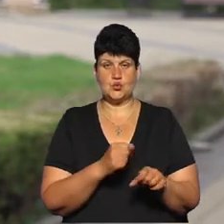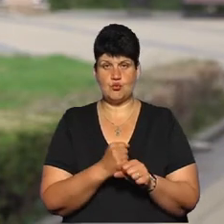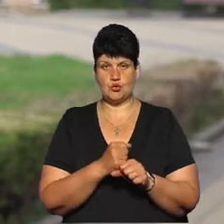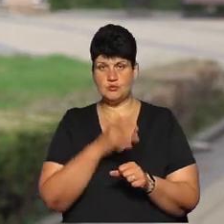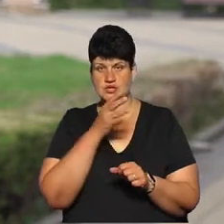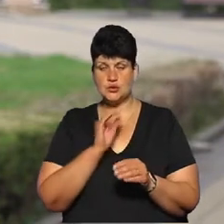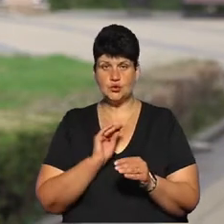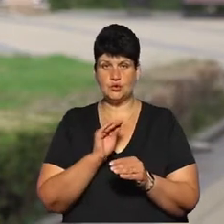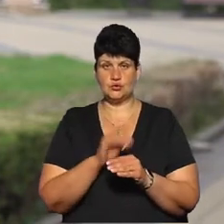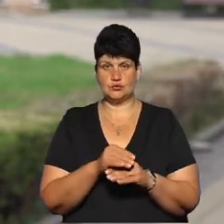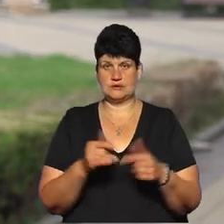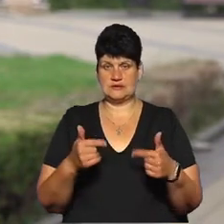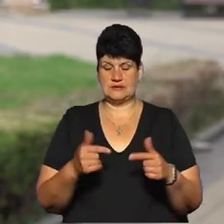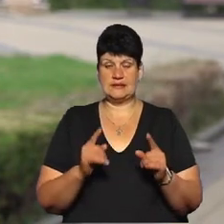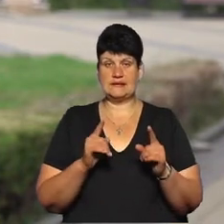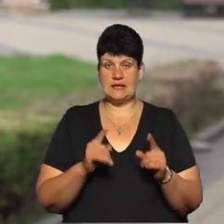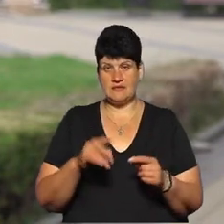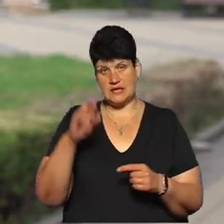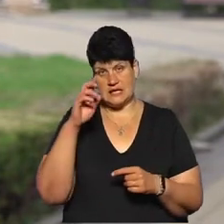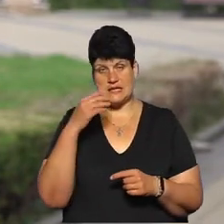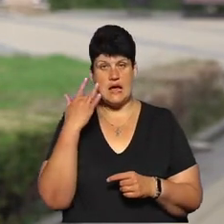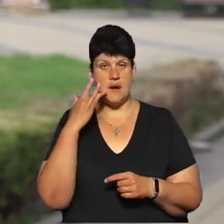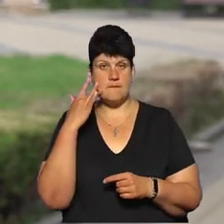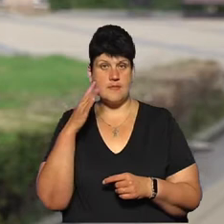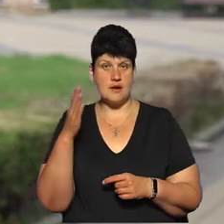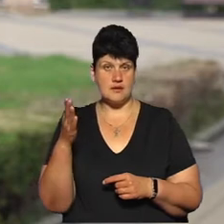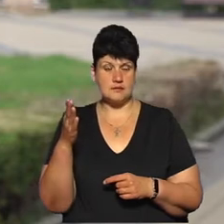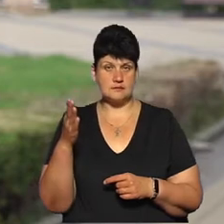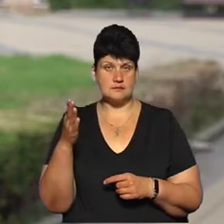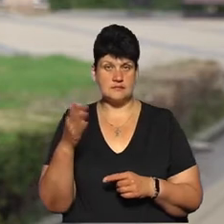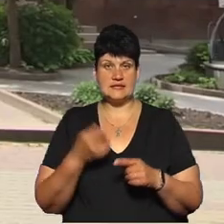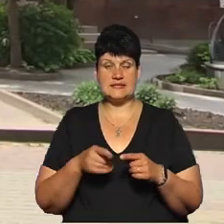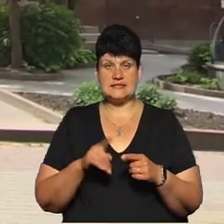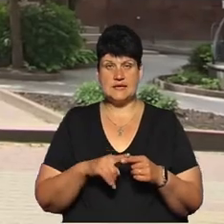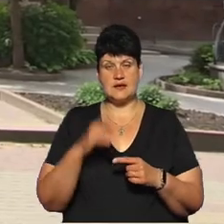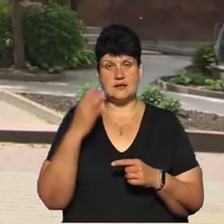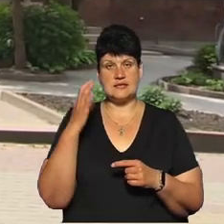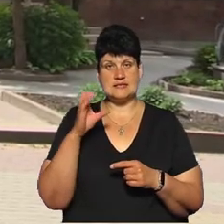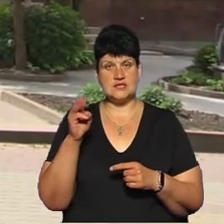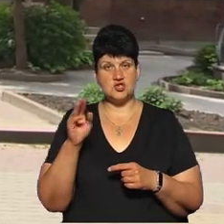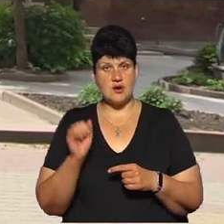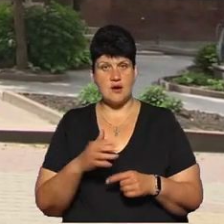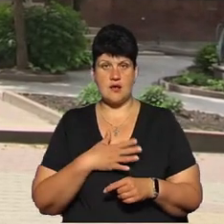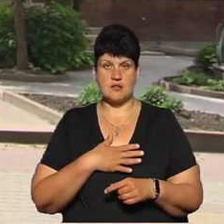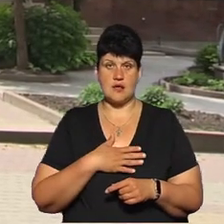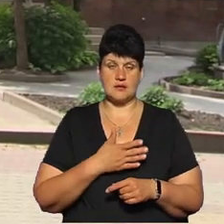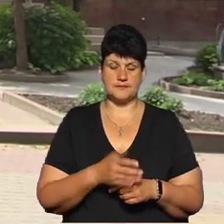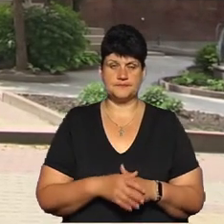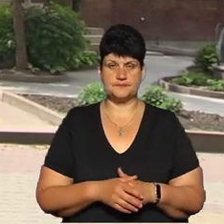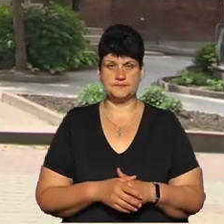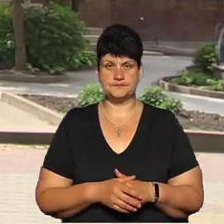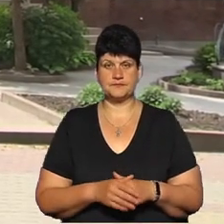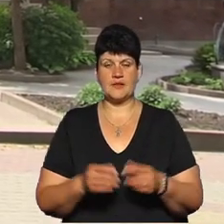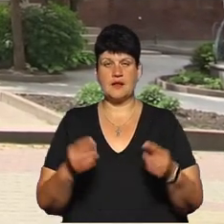сесії, причому навіть країни Америки, тобто це і Сполучені Штати, і Канада. Нагадаю, мультипредметний